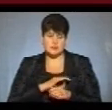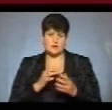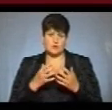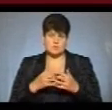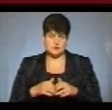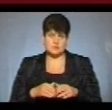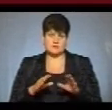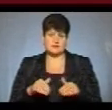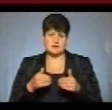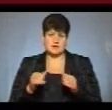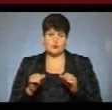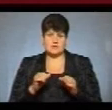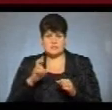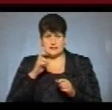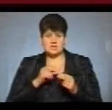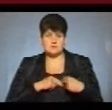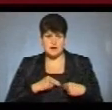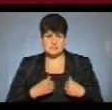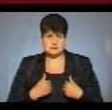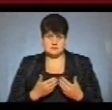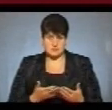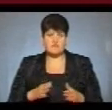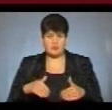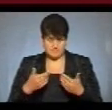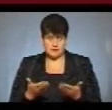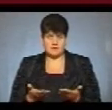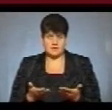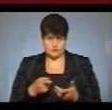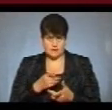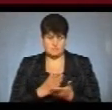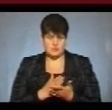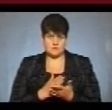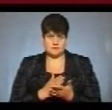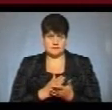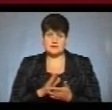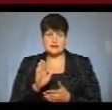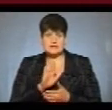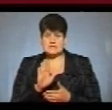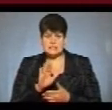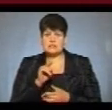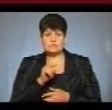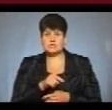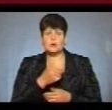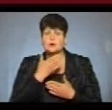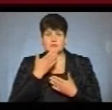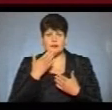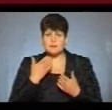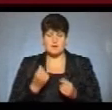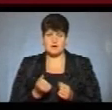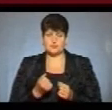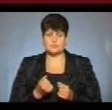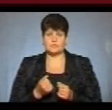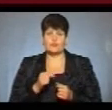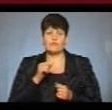підвищеної небезпеки видає управління Держпраці, тобто ми. І ви його видавали? Вони мають цей дозвіл? Ні, власне, що вони його не мають. То вони, бо